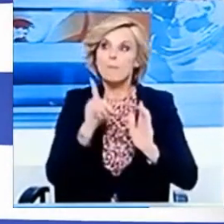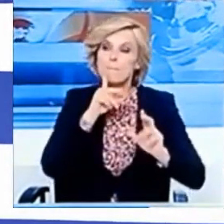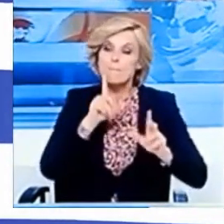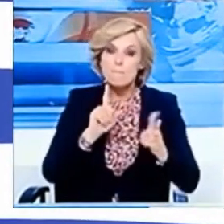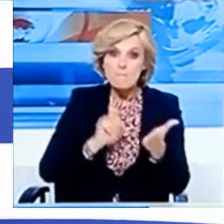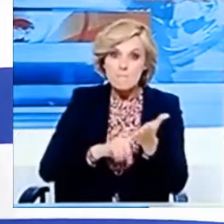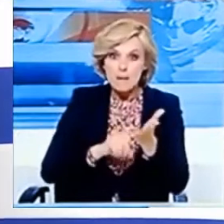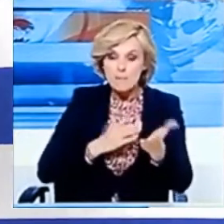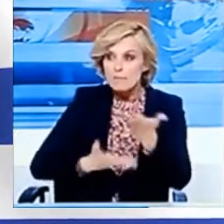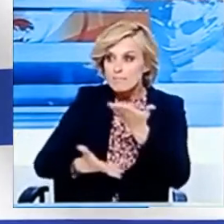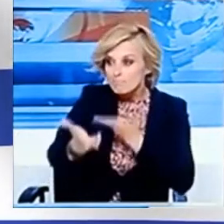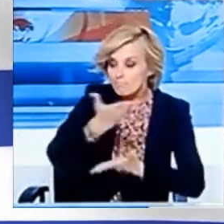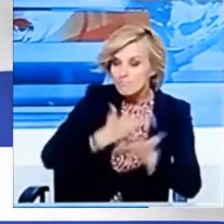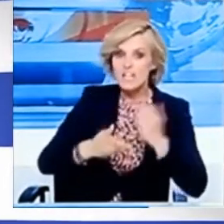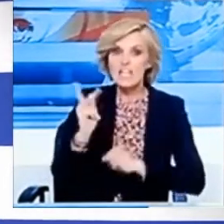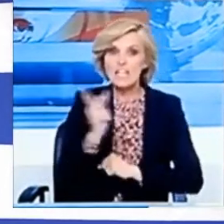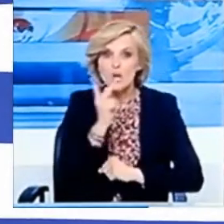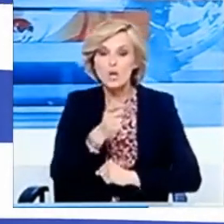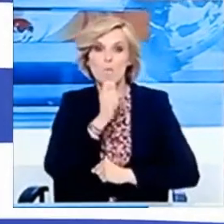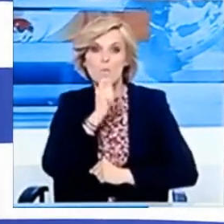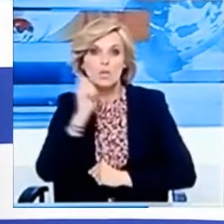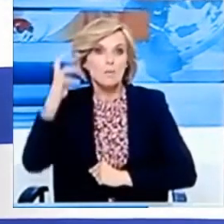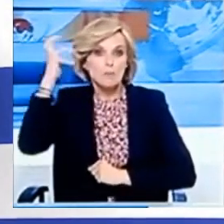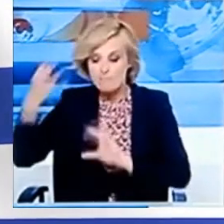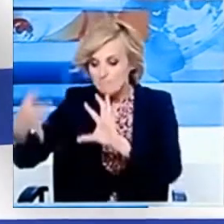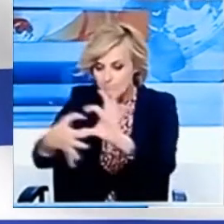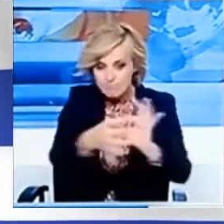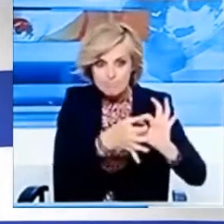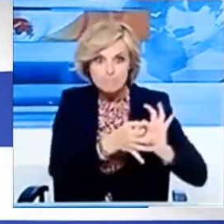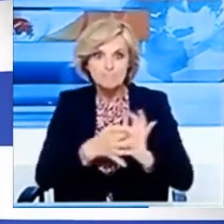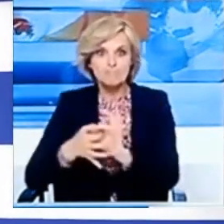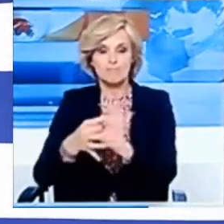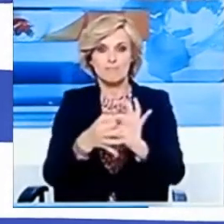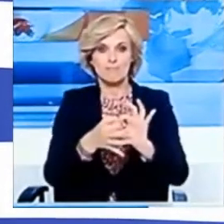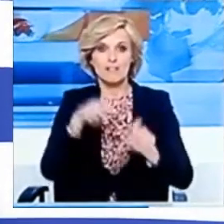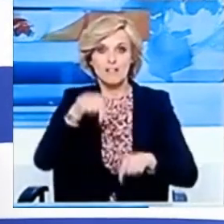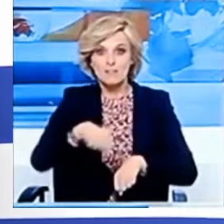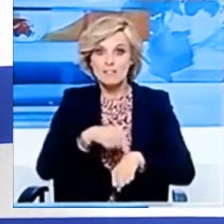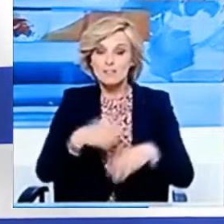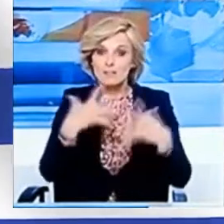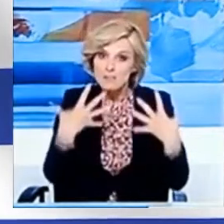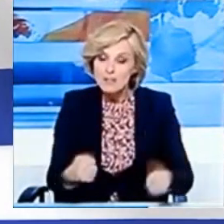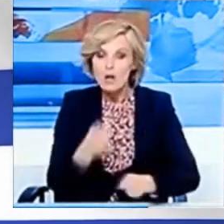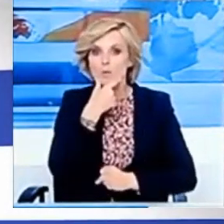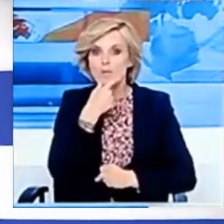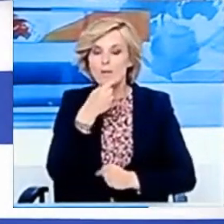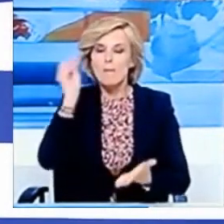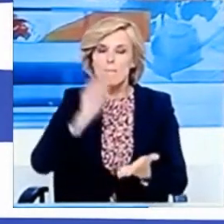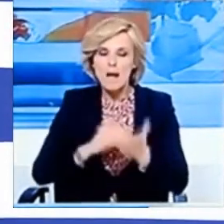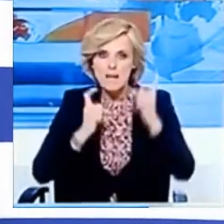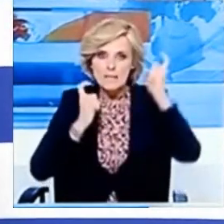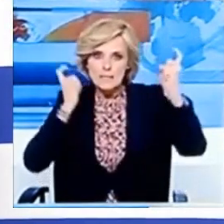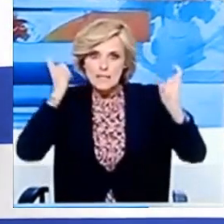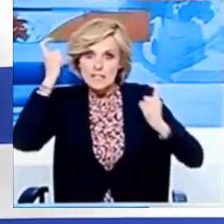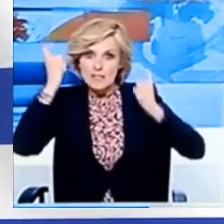επίπεδο, κοινωνικό, πολιτικό και επιστημονικό. Μας δίνεται η ευκαιρία να ξανασκεφτούμε όλοι